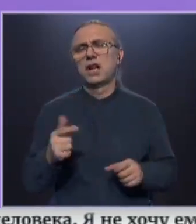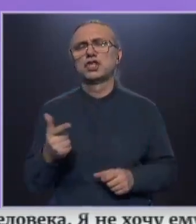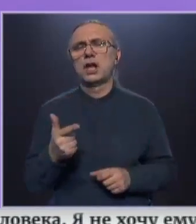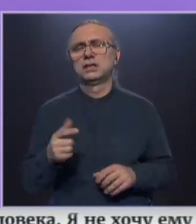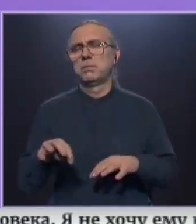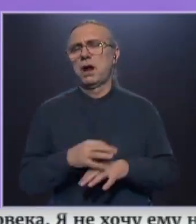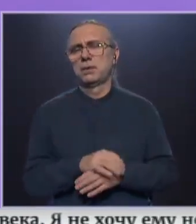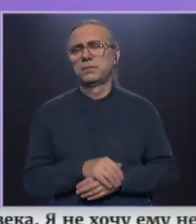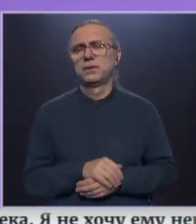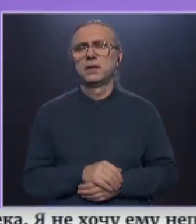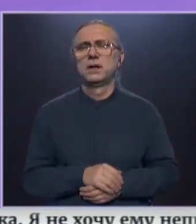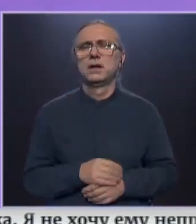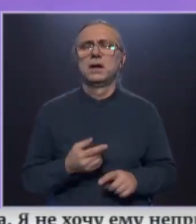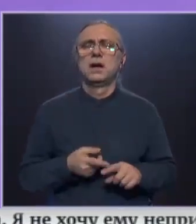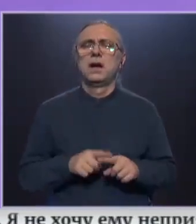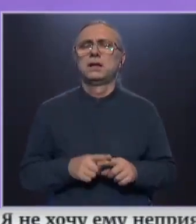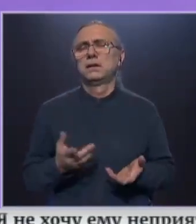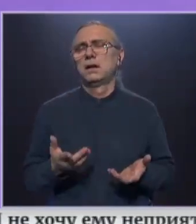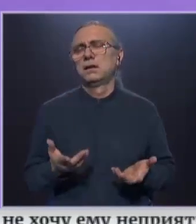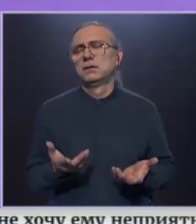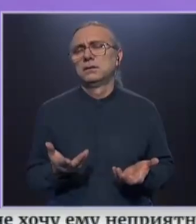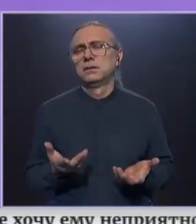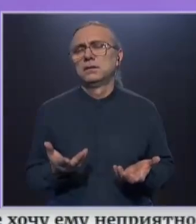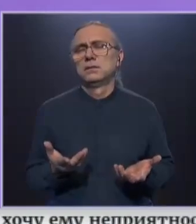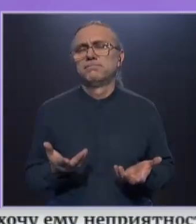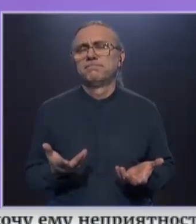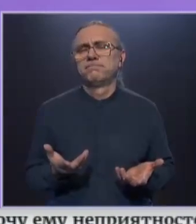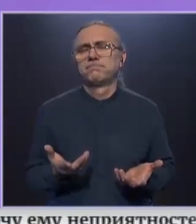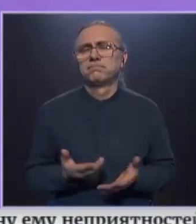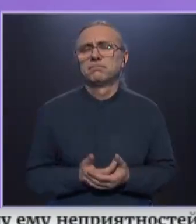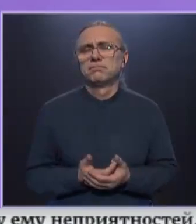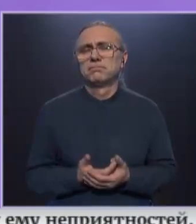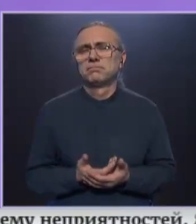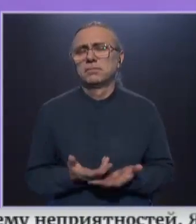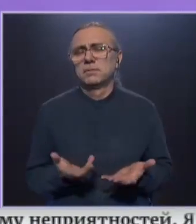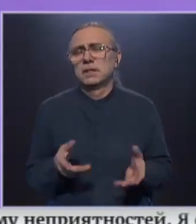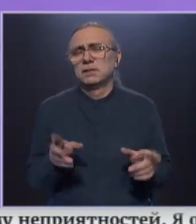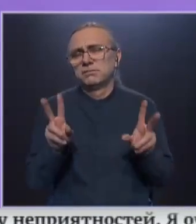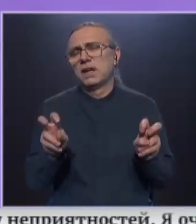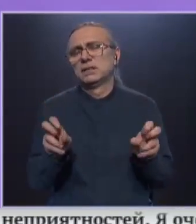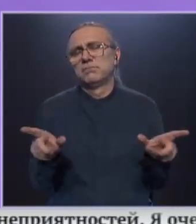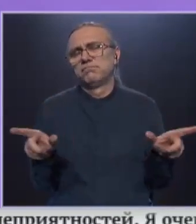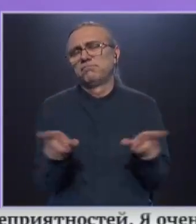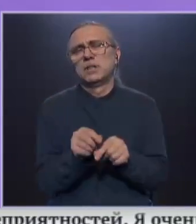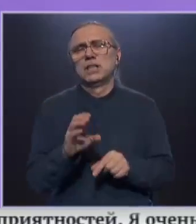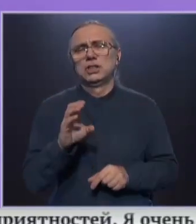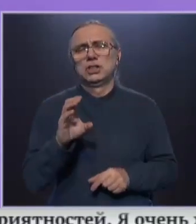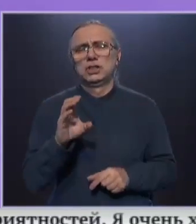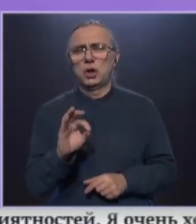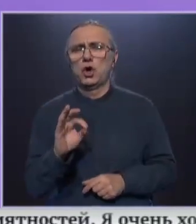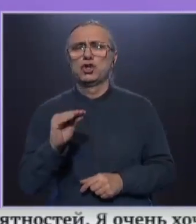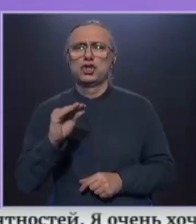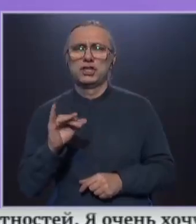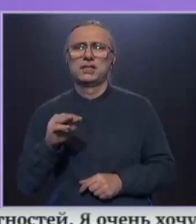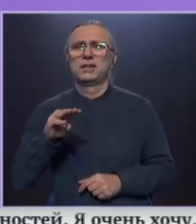нужно называть брак, где только роспись, венчания нету. Угу. Вот. А это, ну, сожительство, если уж не говорить